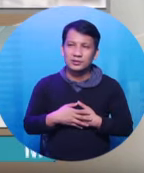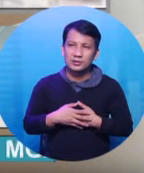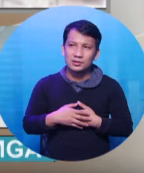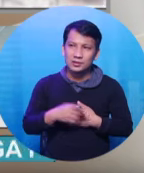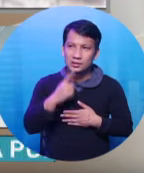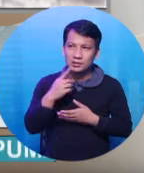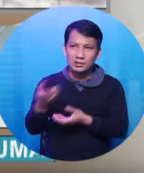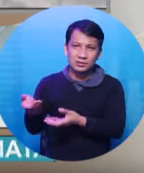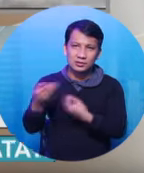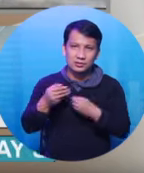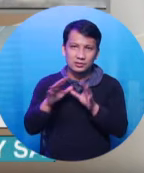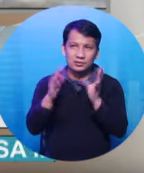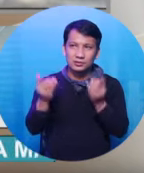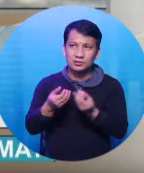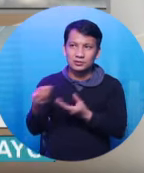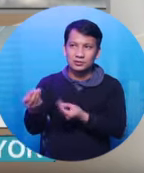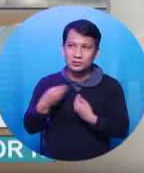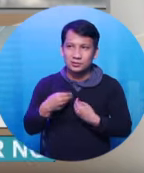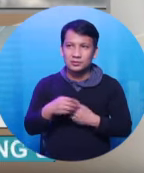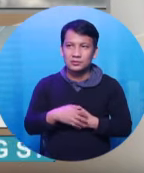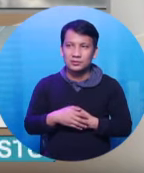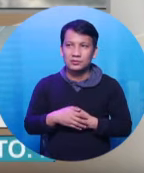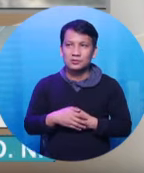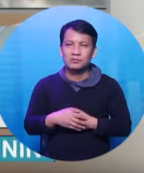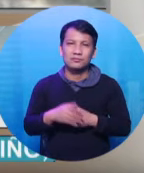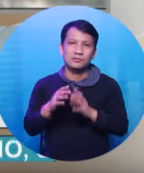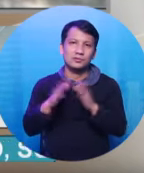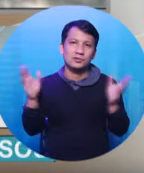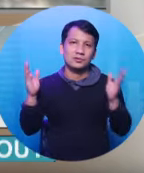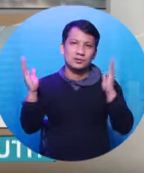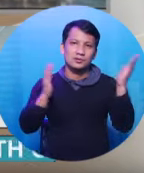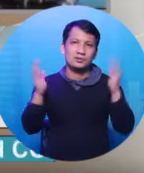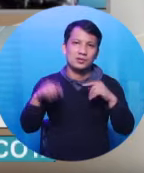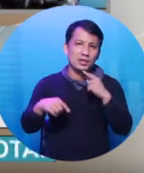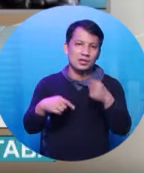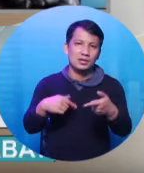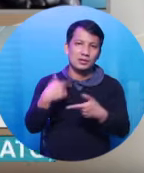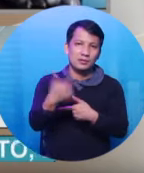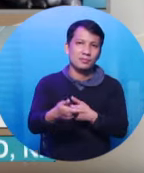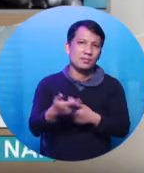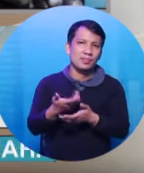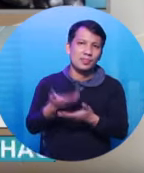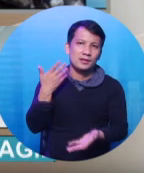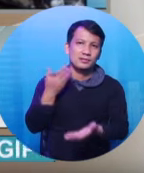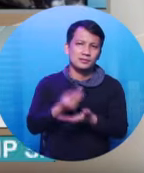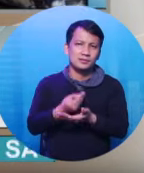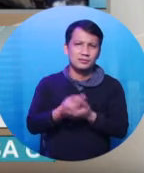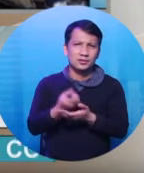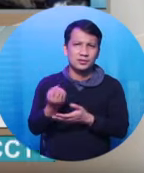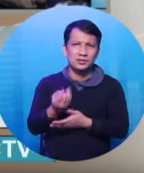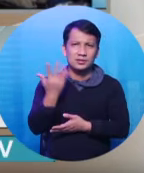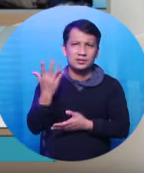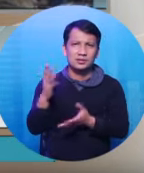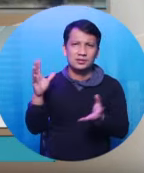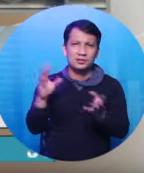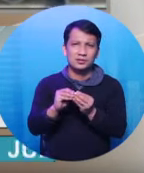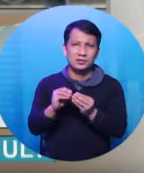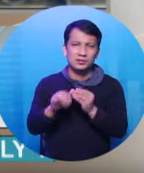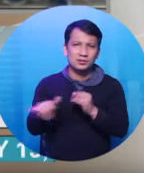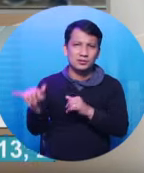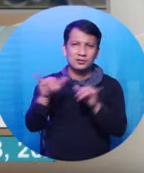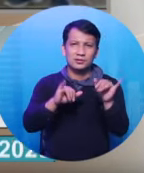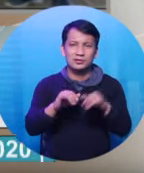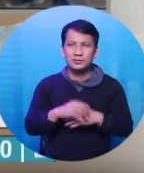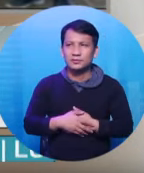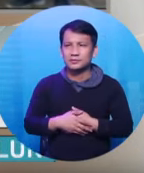company sa amin po. Oh, ang laki naman kinikita. Eh di, malaking pera yan. So, magkano po on the average, ma'am, kung okay